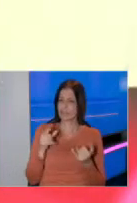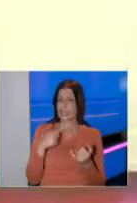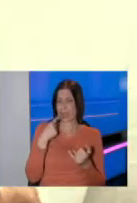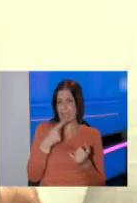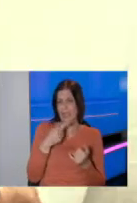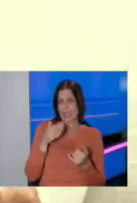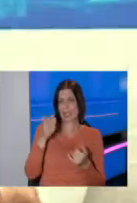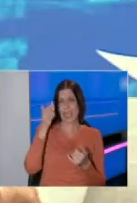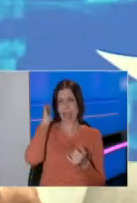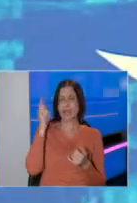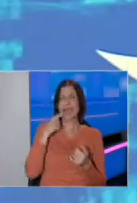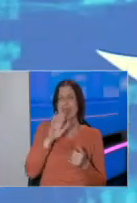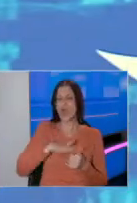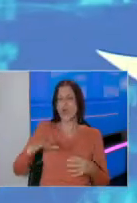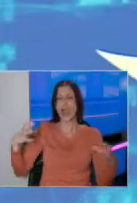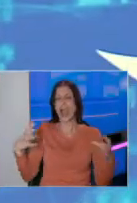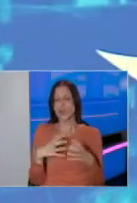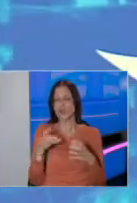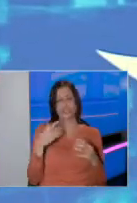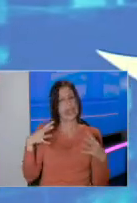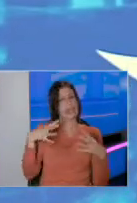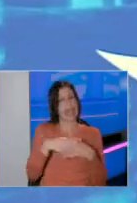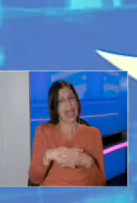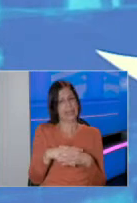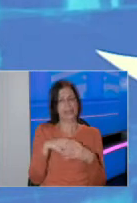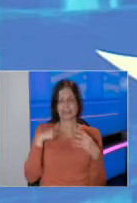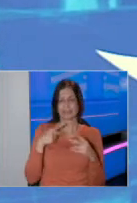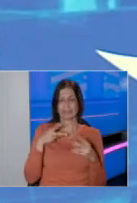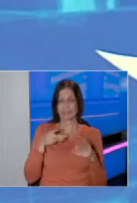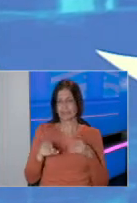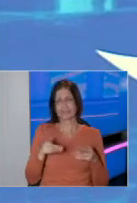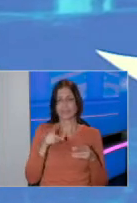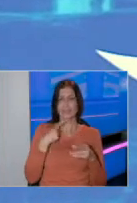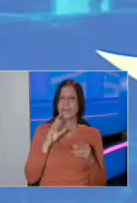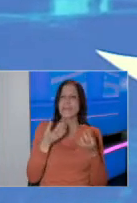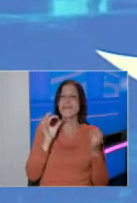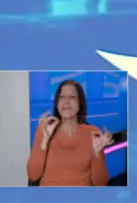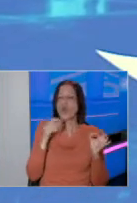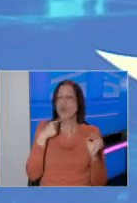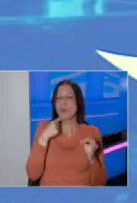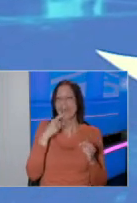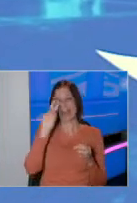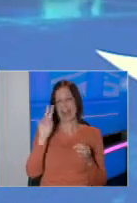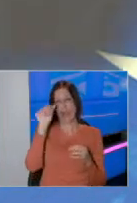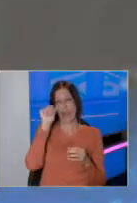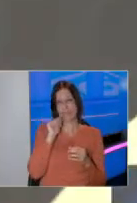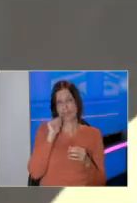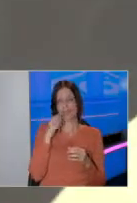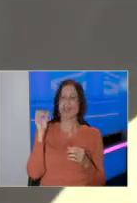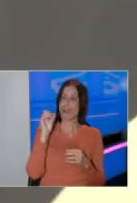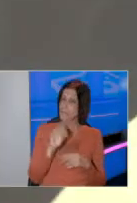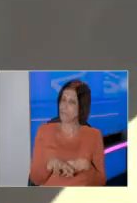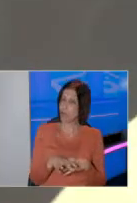יאיר לפיד קורא לכל הגוש להתאחד, זה היה בהמשך, אנחנו קטנו קצת את הקטע הזה, ובעיקר הוא קורא לכחול לבן פשוט